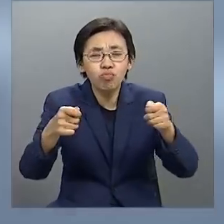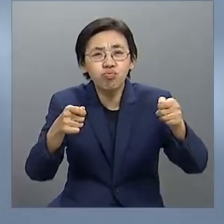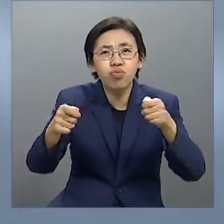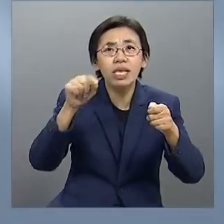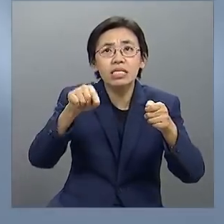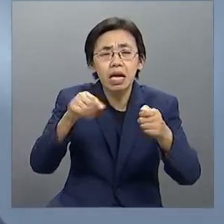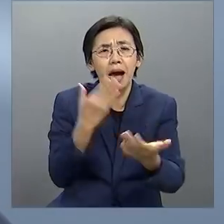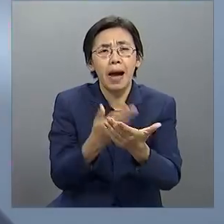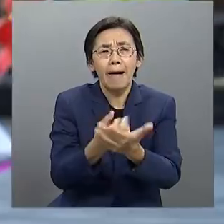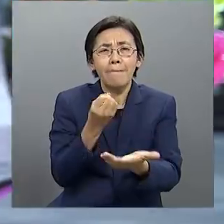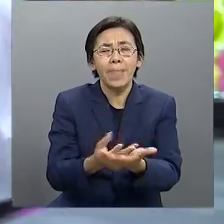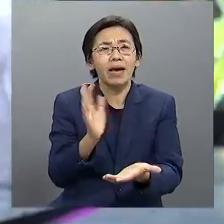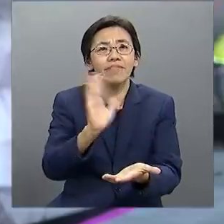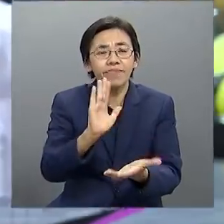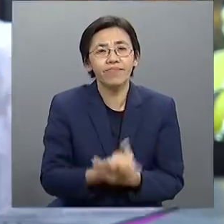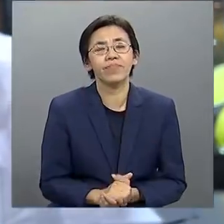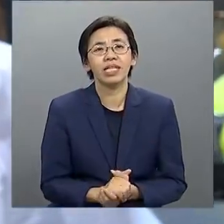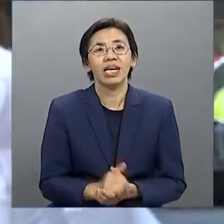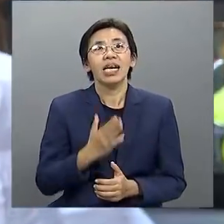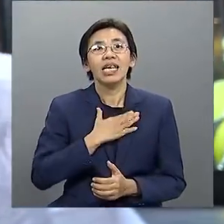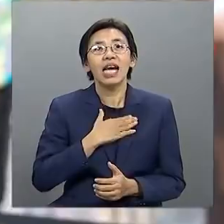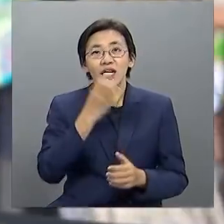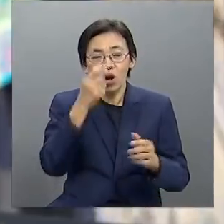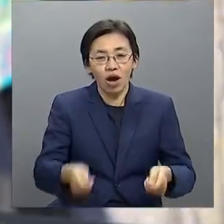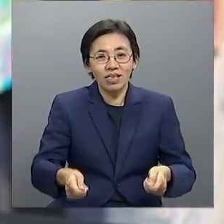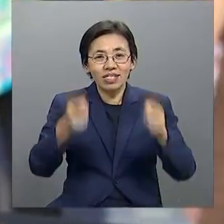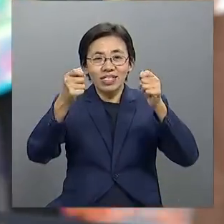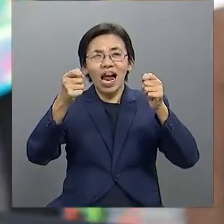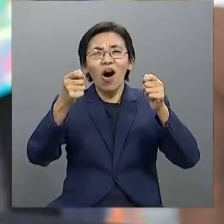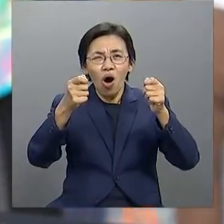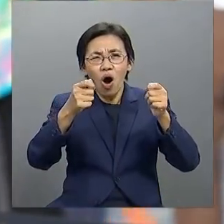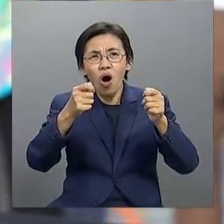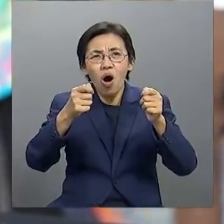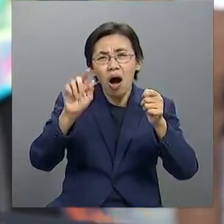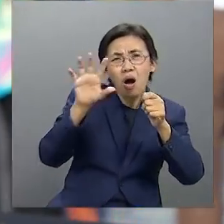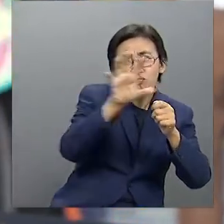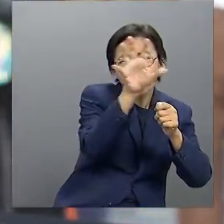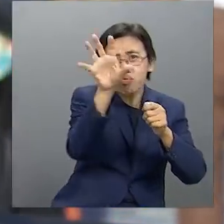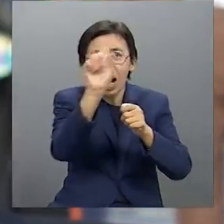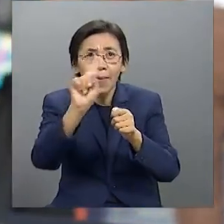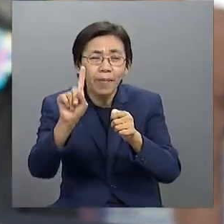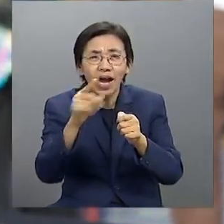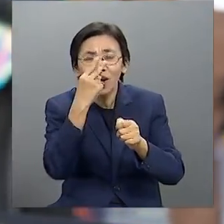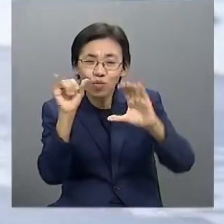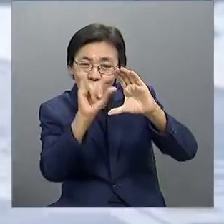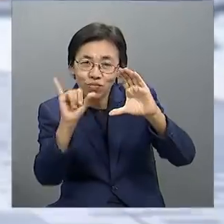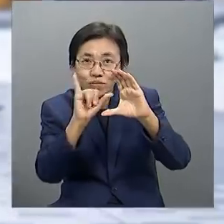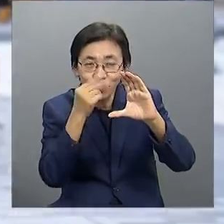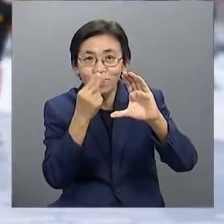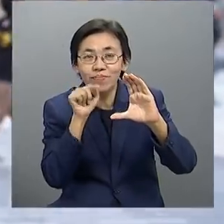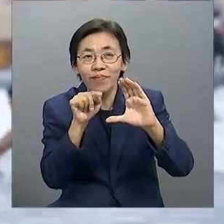ดก็คือลองดึงขึ้นแล้วมันเลี้ยวยังไงแล้วยังไงดูจาก YouTube บ้างอะไรแบบนี้บ้างเพราะว่าฝรั่งเขาเริ่มมาก่อนเรา